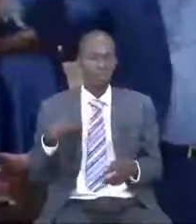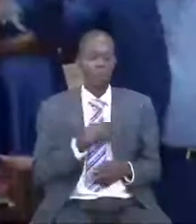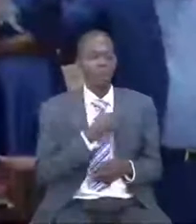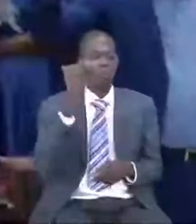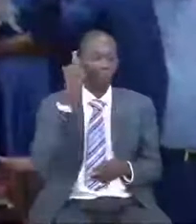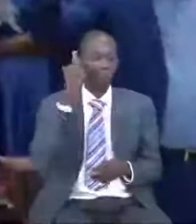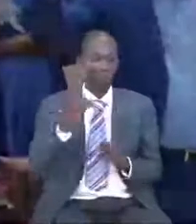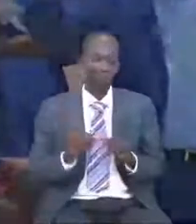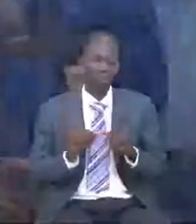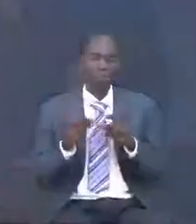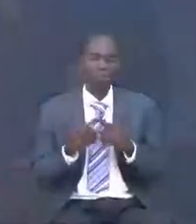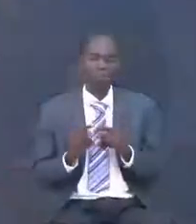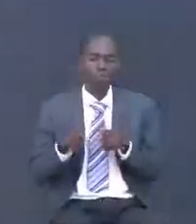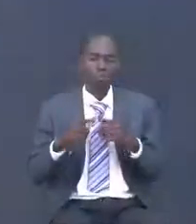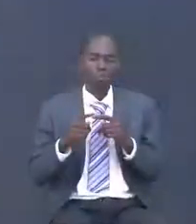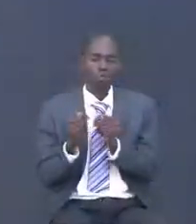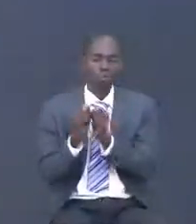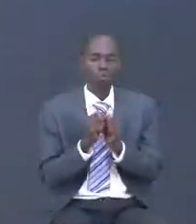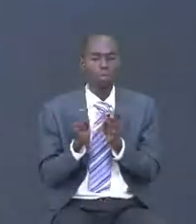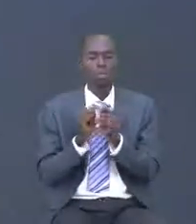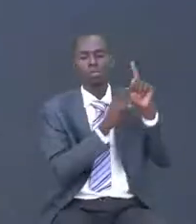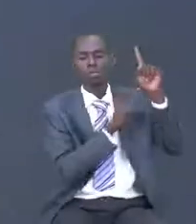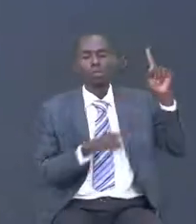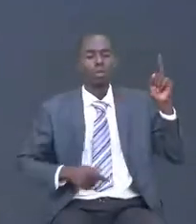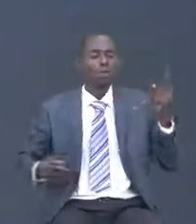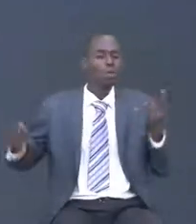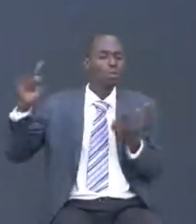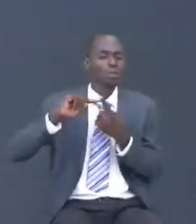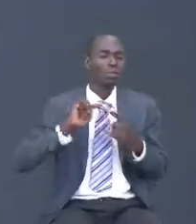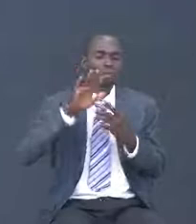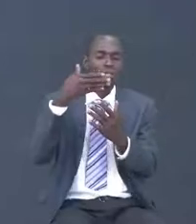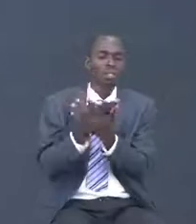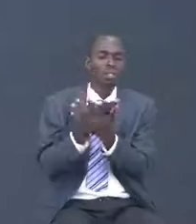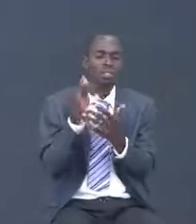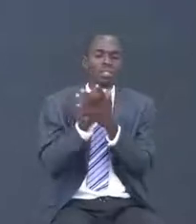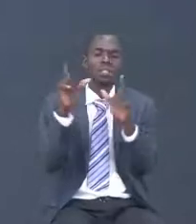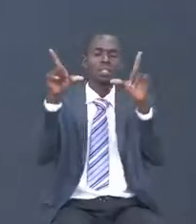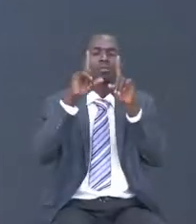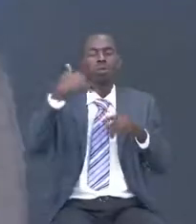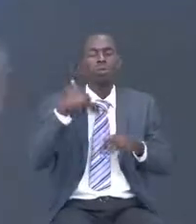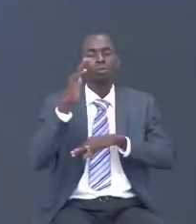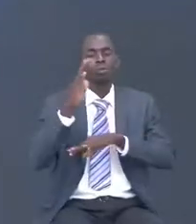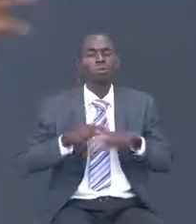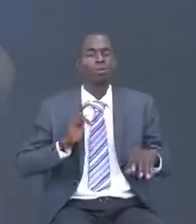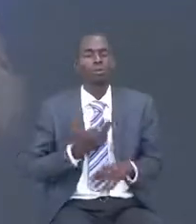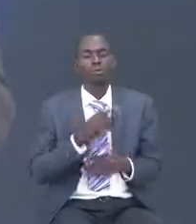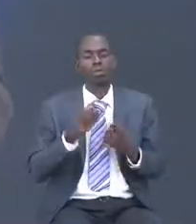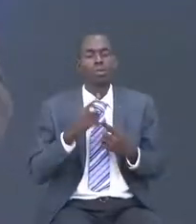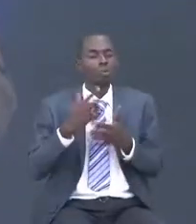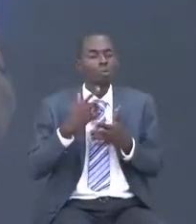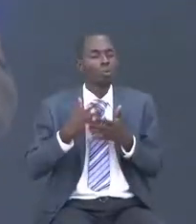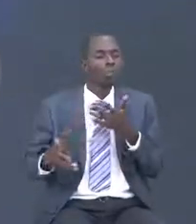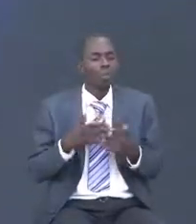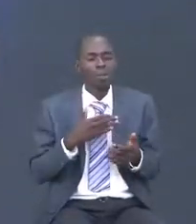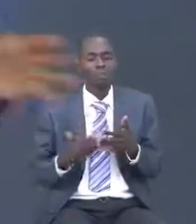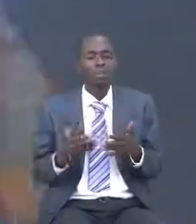inoubliable, et va continuer à nous aider à avancer avec le Seigneur jusqu'à ce que nous atteignions